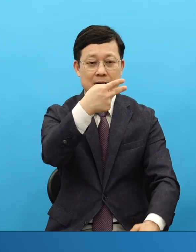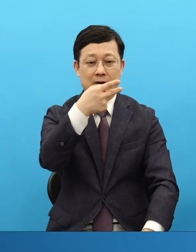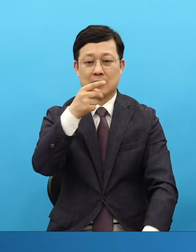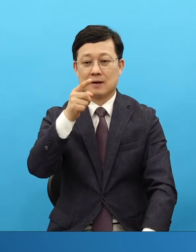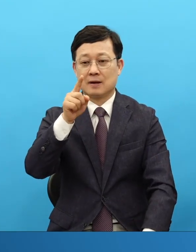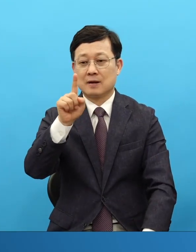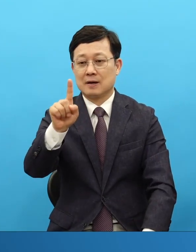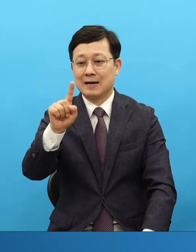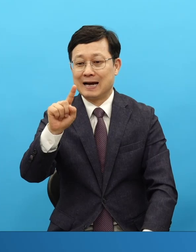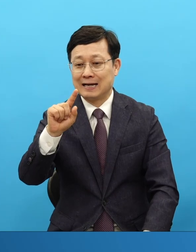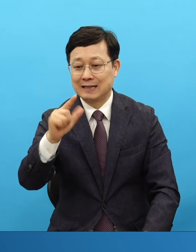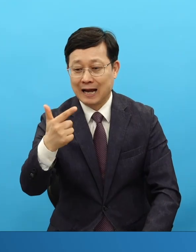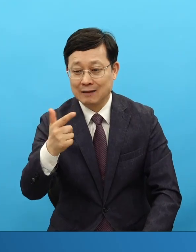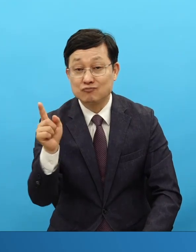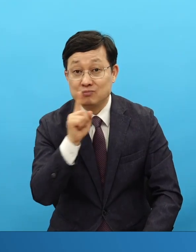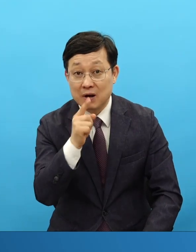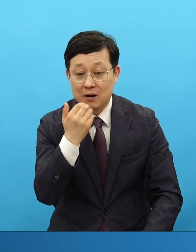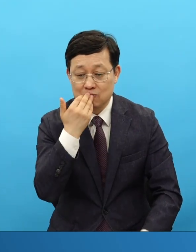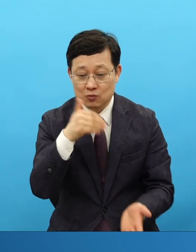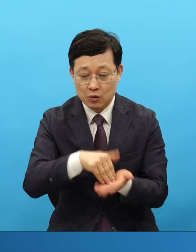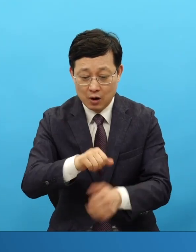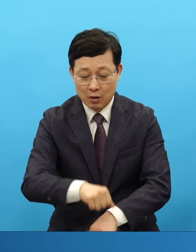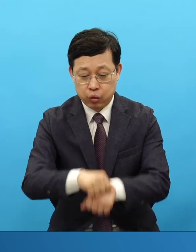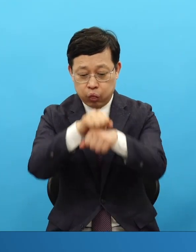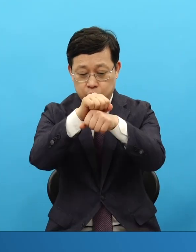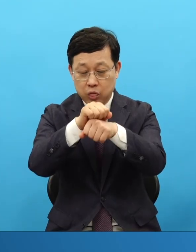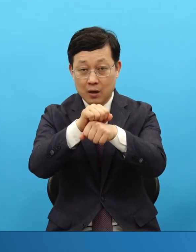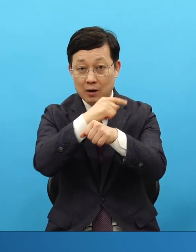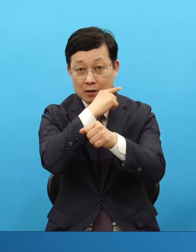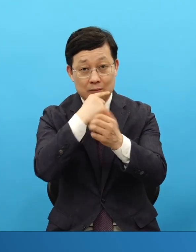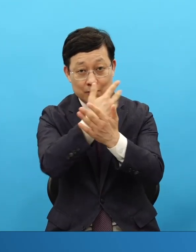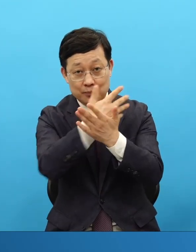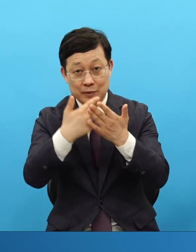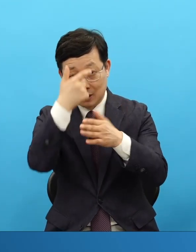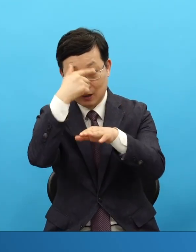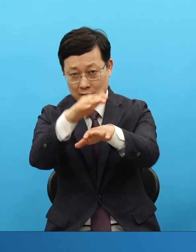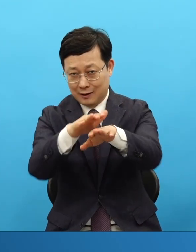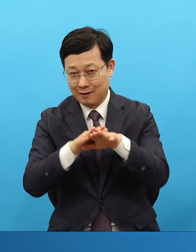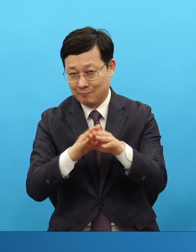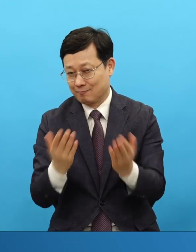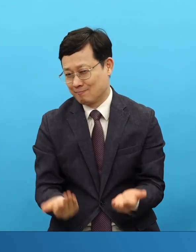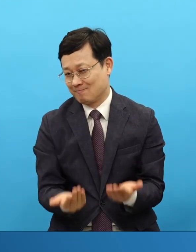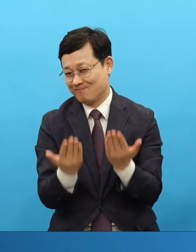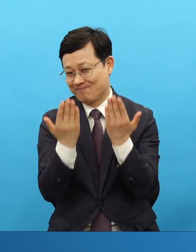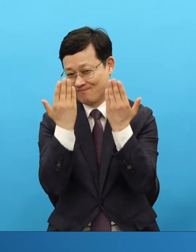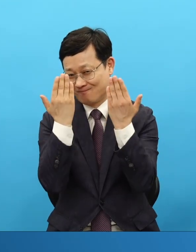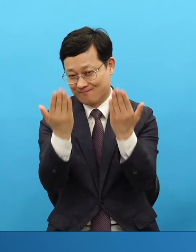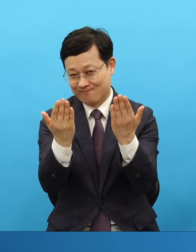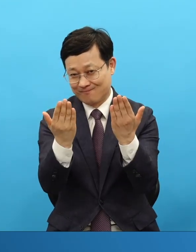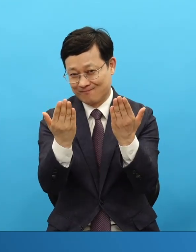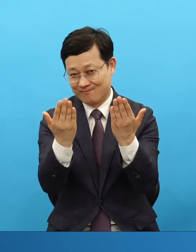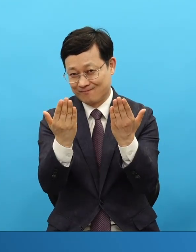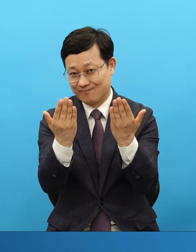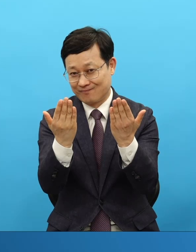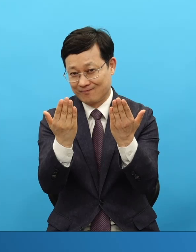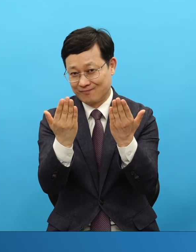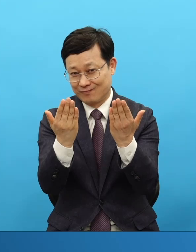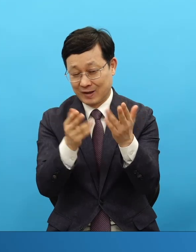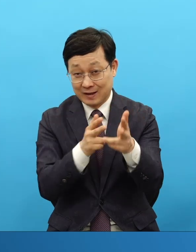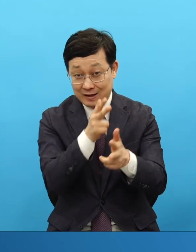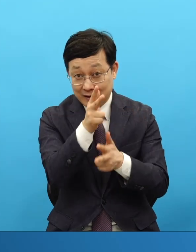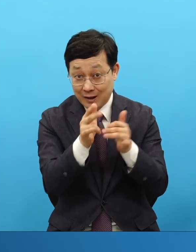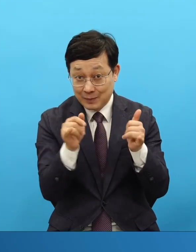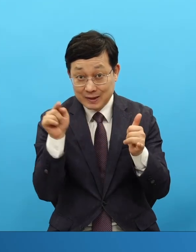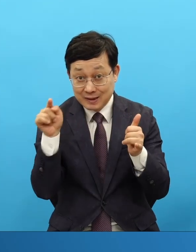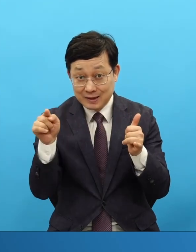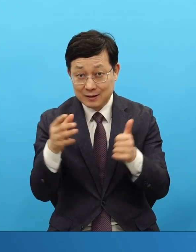우리 altar. 산업인들이 받아야 되는 거예요. This is 그렇죠? the blessing our business people must receive. 틀림없습니다. It is absolutely the case.